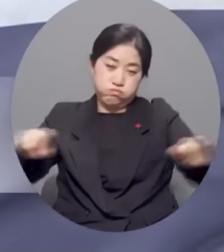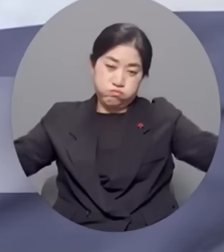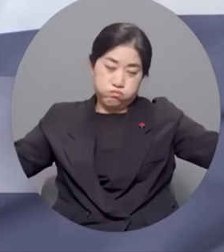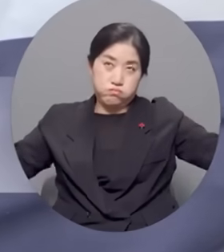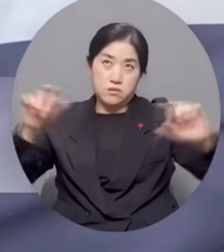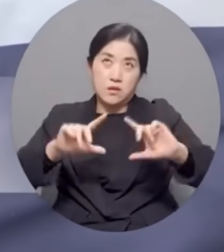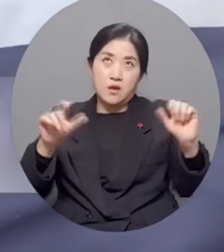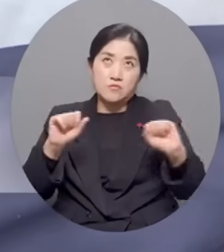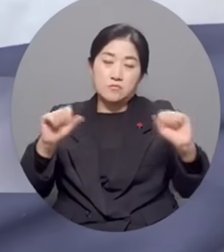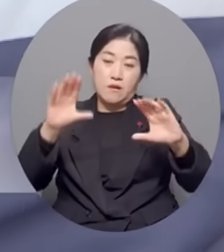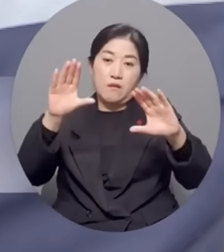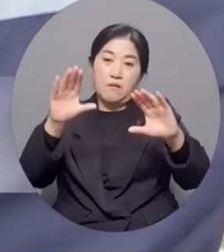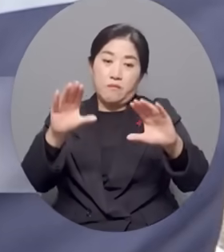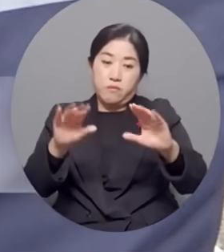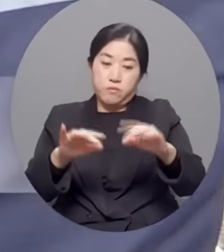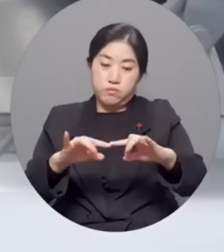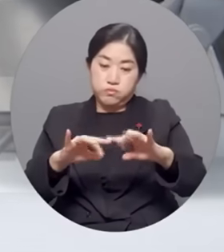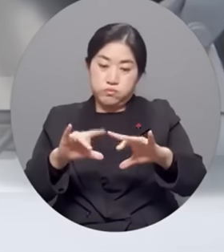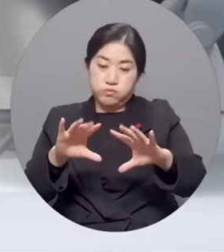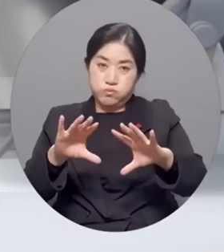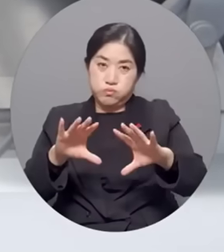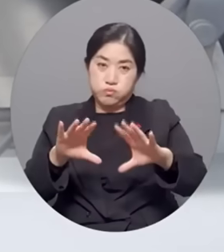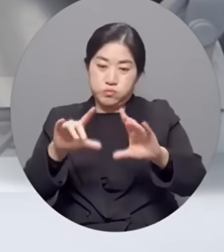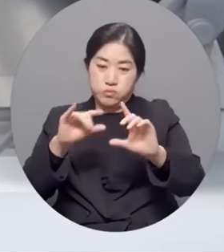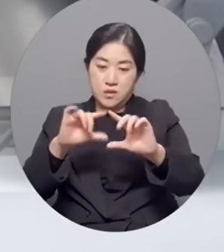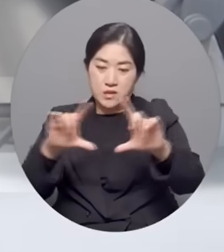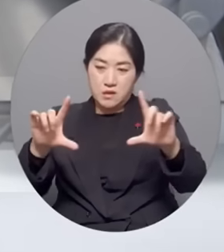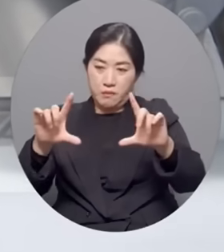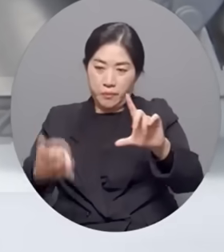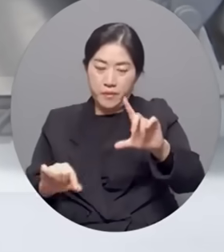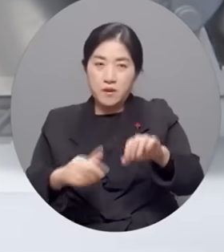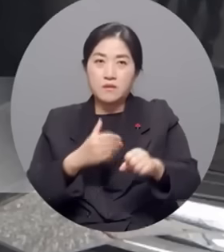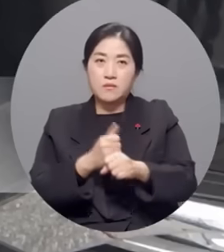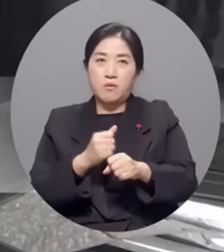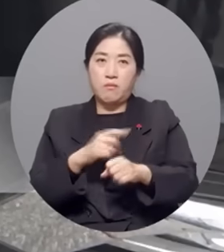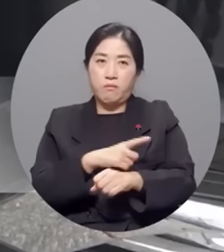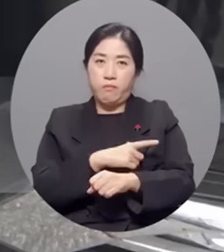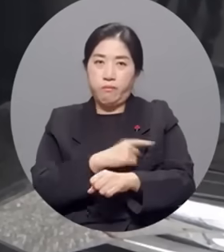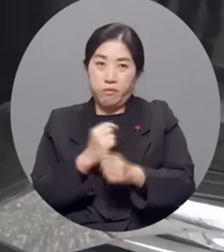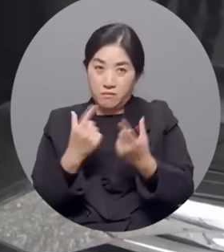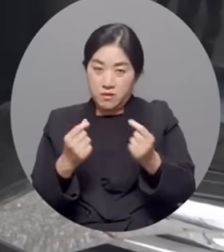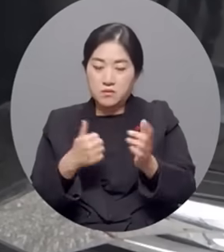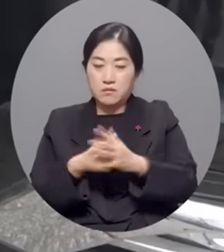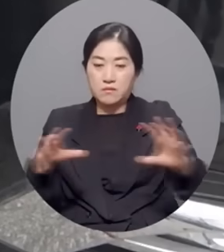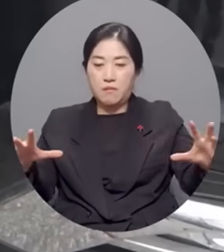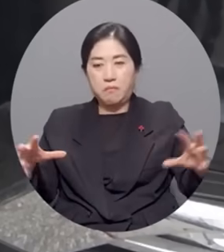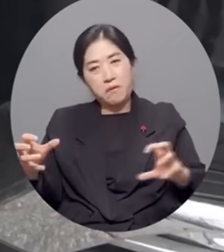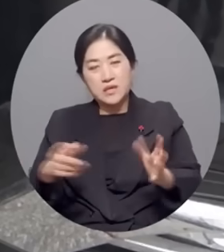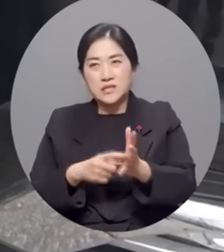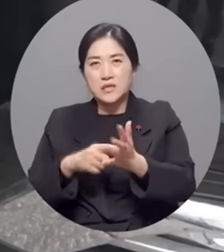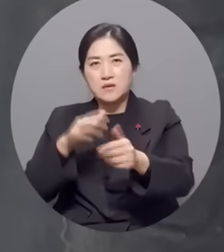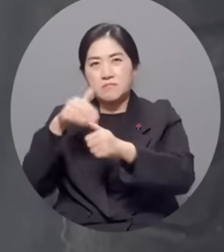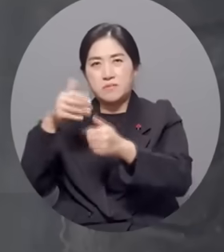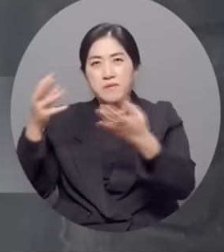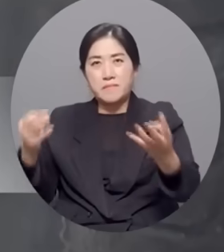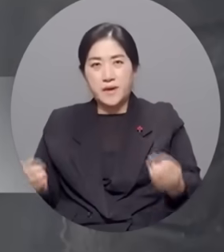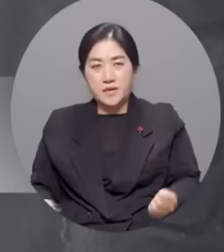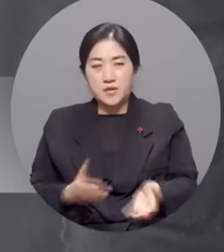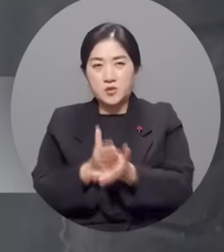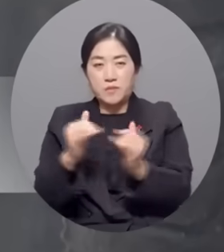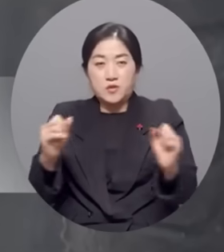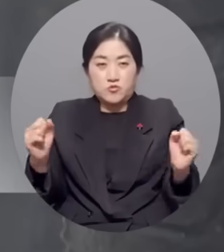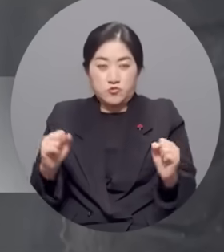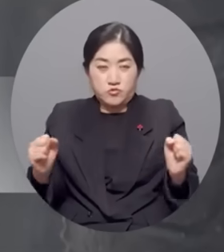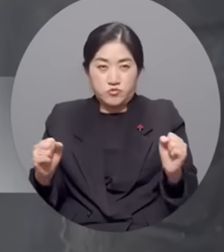배터리가 방전되거나 타이어 바람이 빠져 긴급 출동 서비스를 요청하는 경우가 많습니다. 전문가들은 추위로